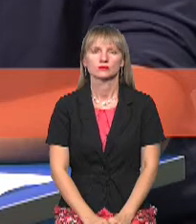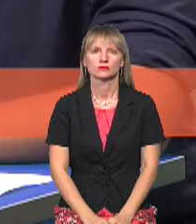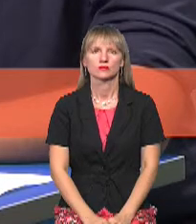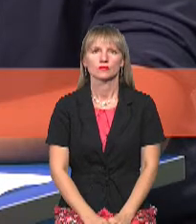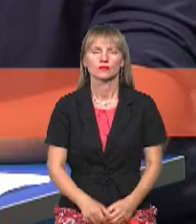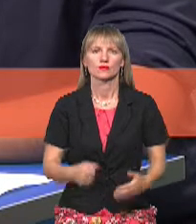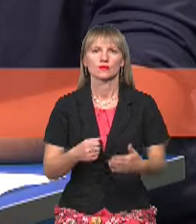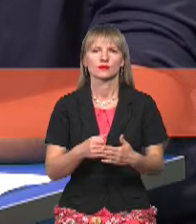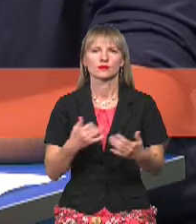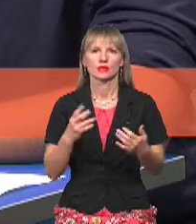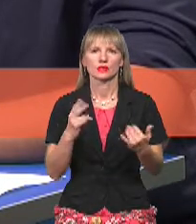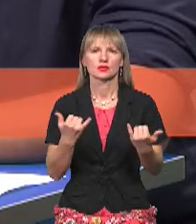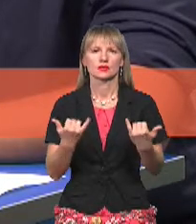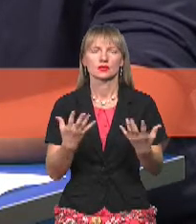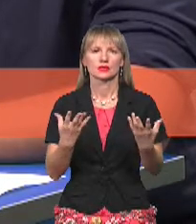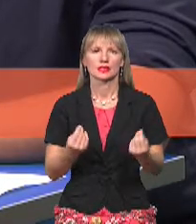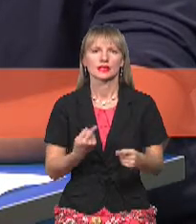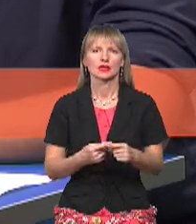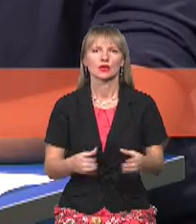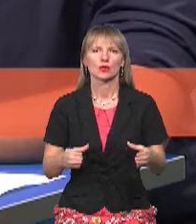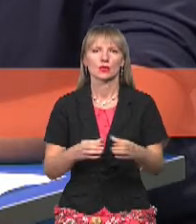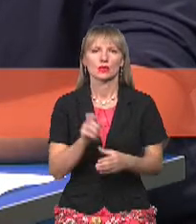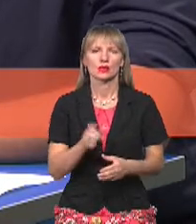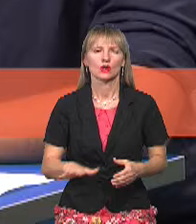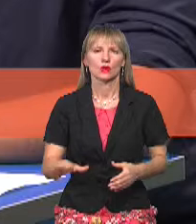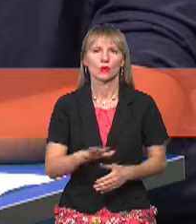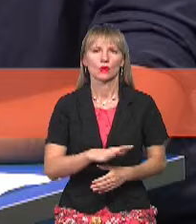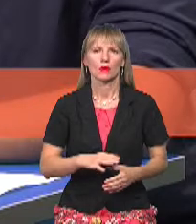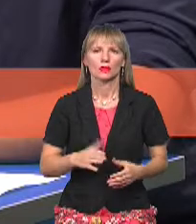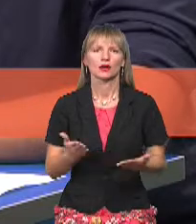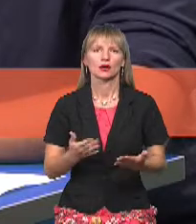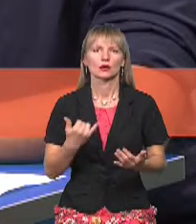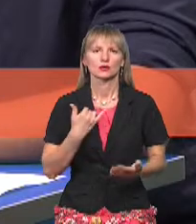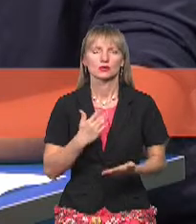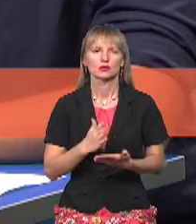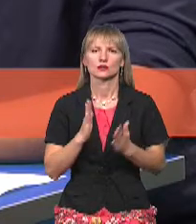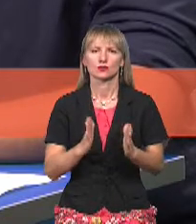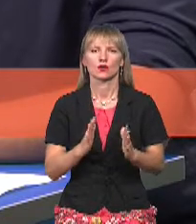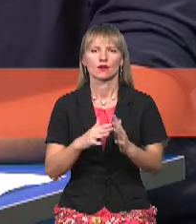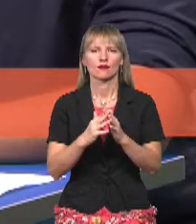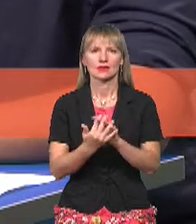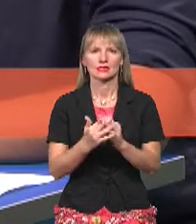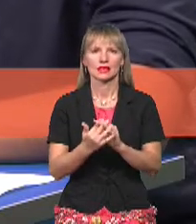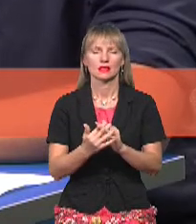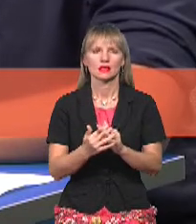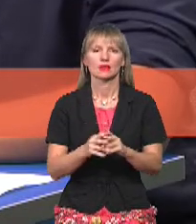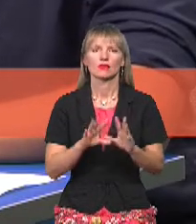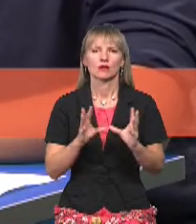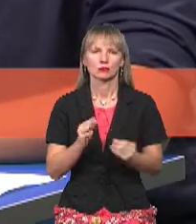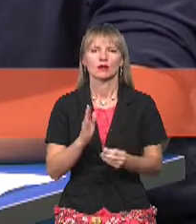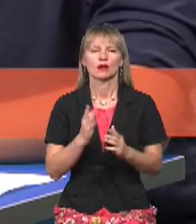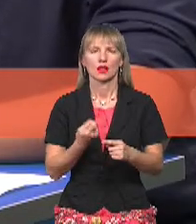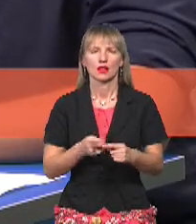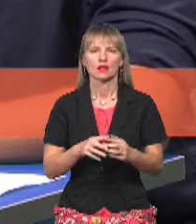Ну, на сьогоднішній день це об'єднані територіальні громади, ну, які у нас тільки в селах. Тобто загалом у селах?